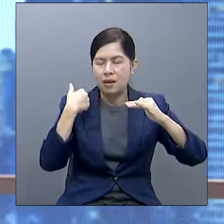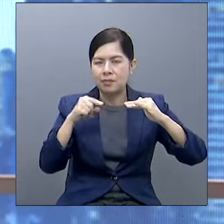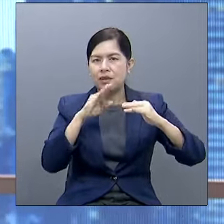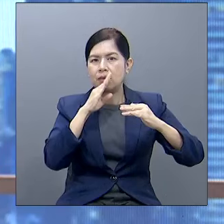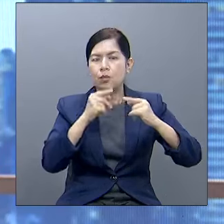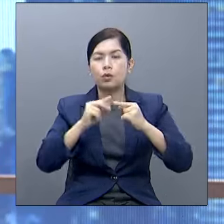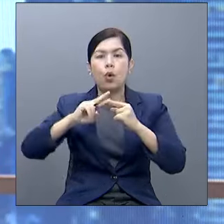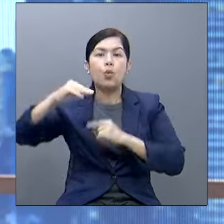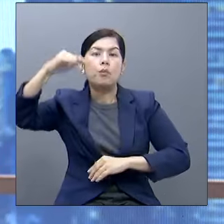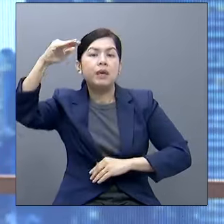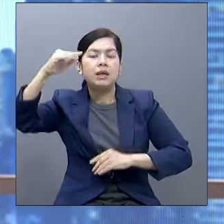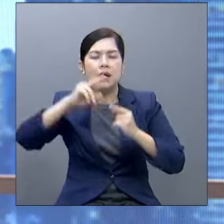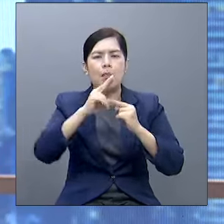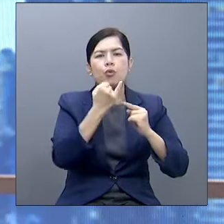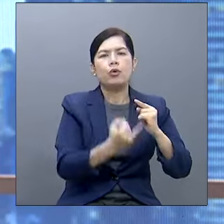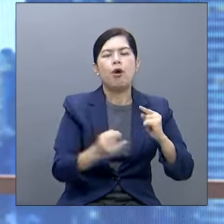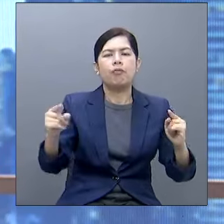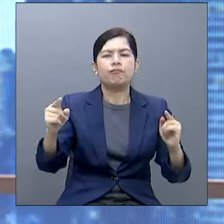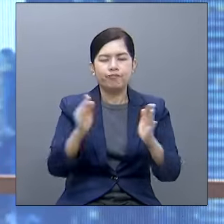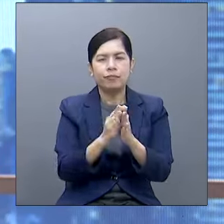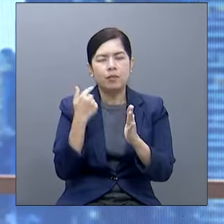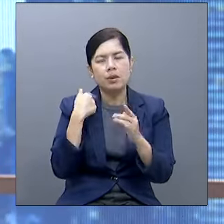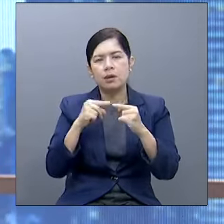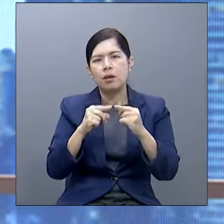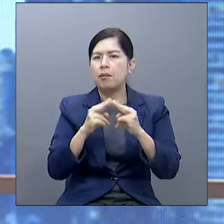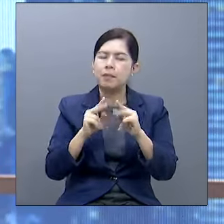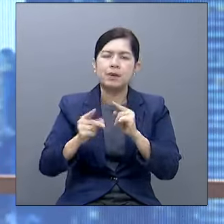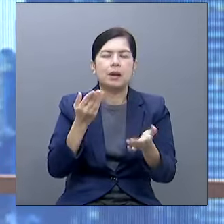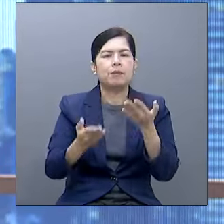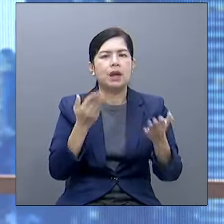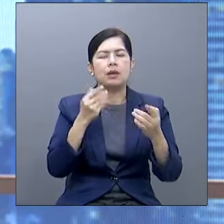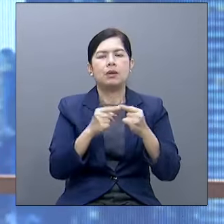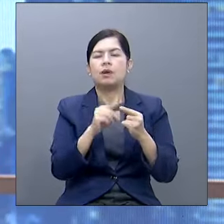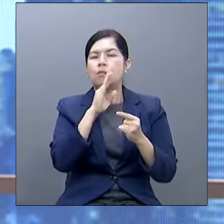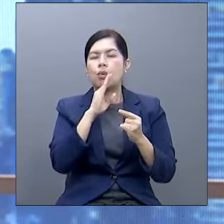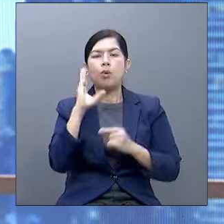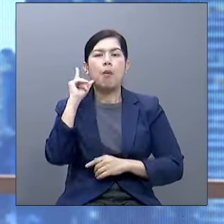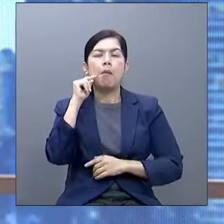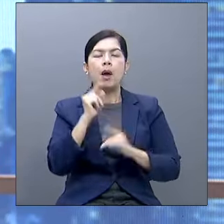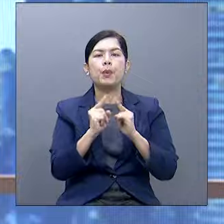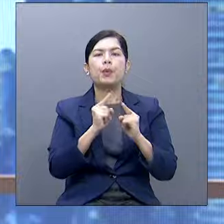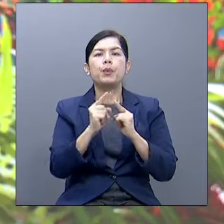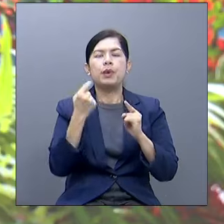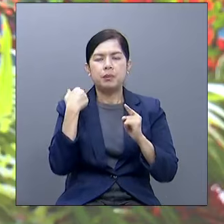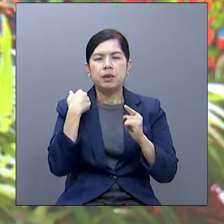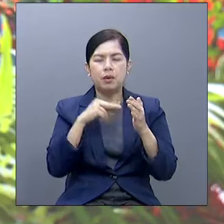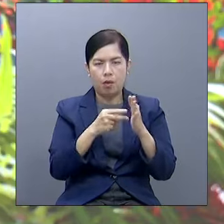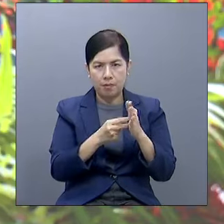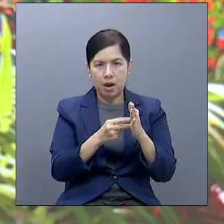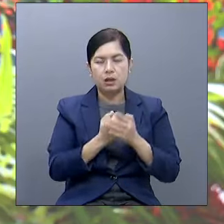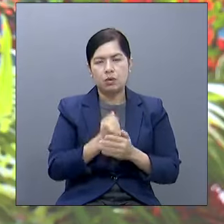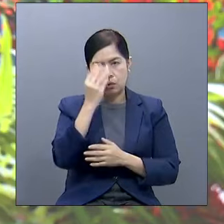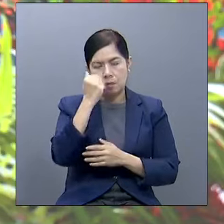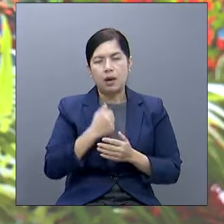แต่พ่อแม่ของฝ่ายหญิงบอกว่าเฮ้ยถึงยอมจะจ่ายตังค์หรือจะให้ เข้าคุก โอ้โหบางทีมีการขบวนการไม่ใช่อาชี